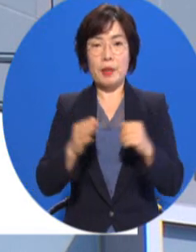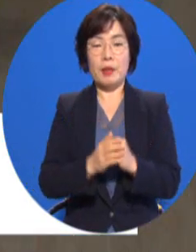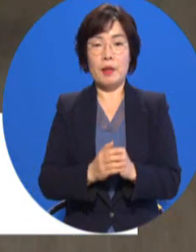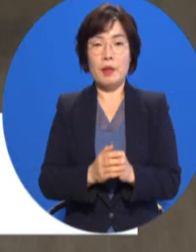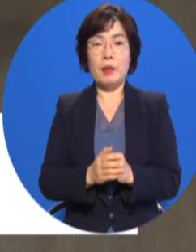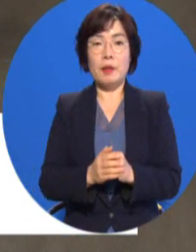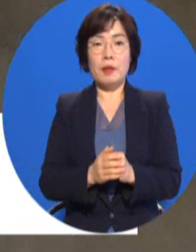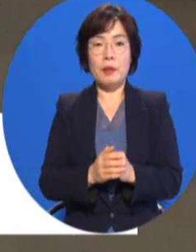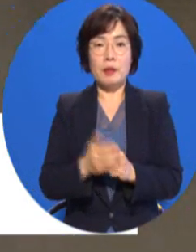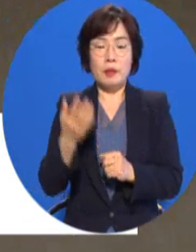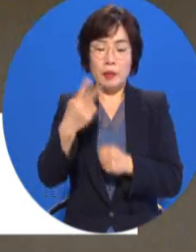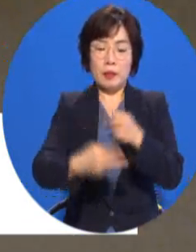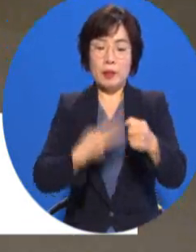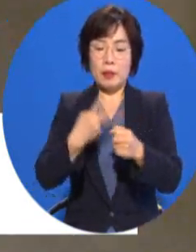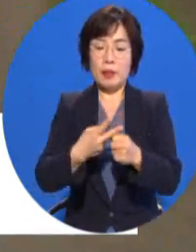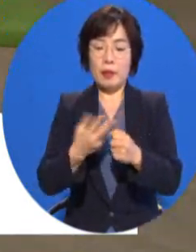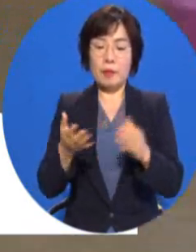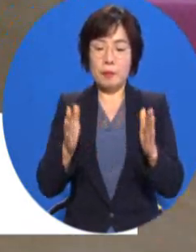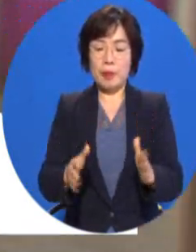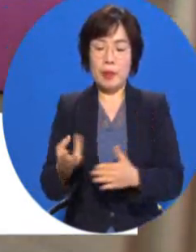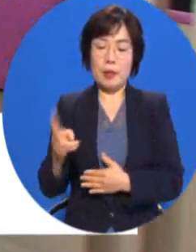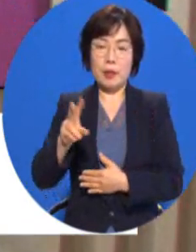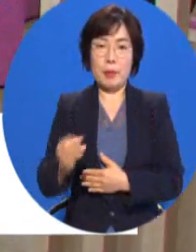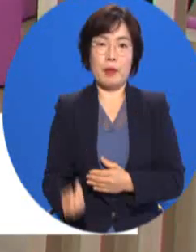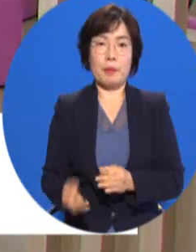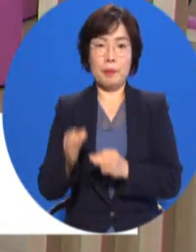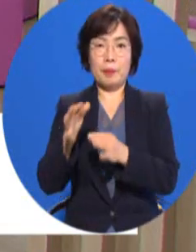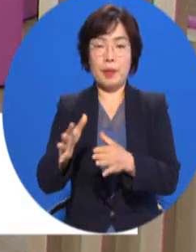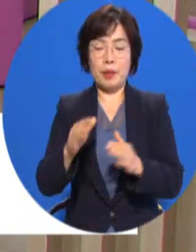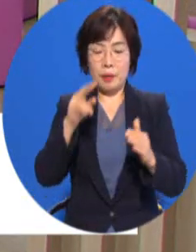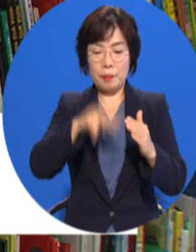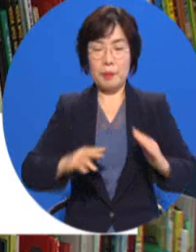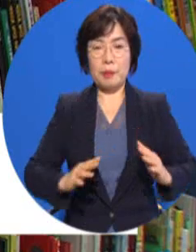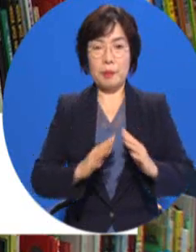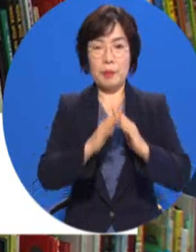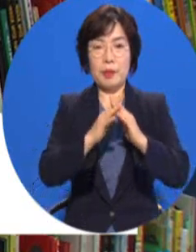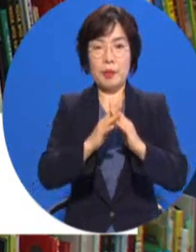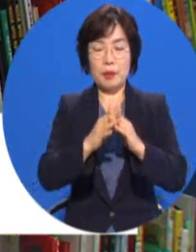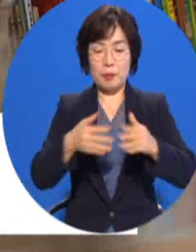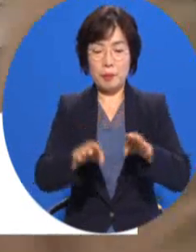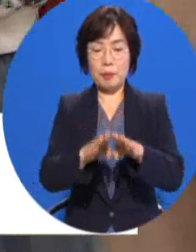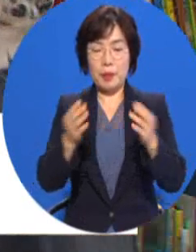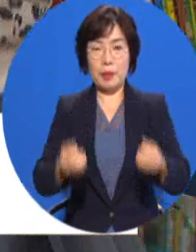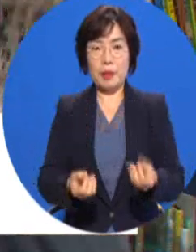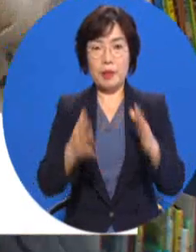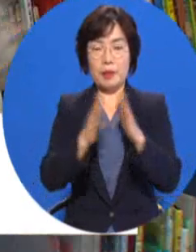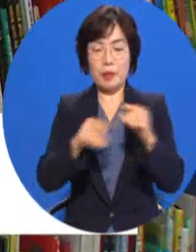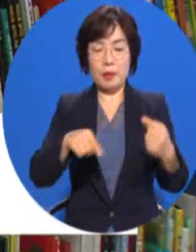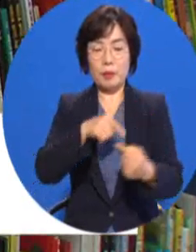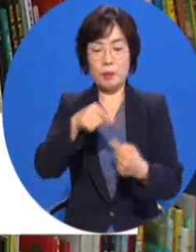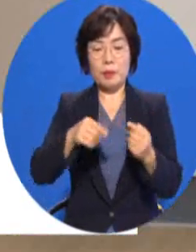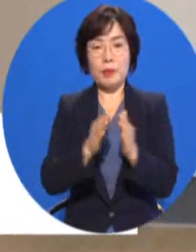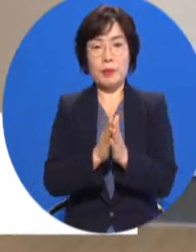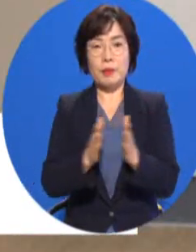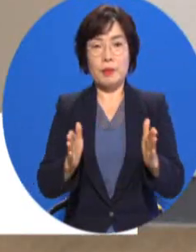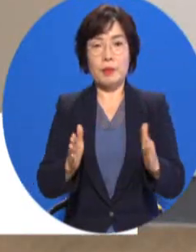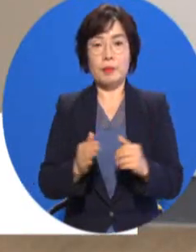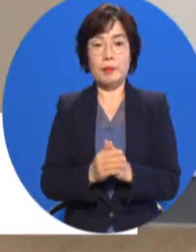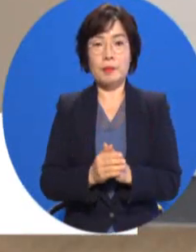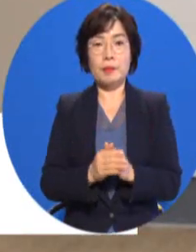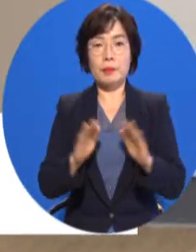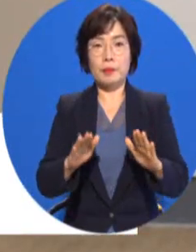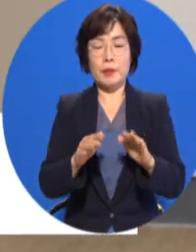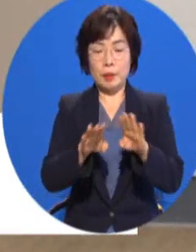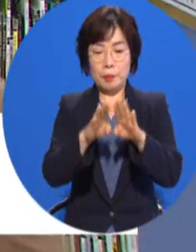오늘 지난 2년간 200억 원의 사업비를 투입해 건립한 이순신 도서관 개관식을 갖고 본격적인 운영에 들어갔습니다.